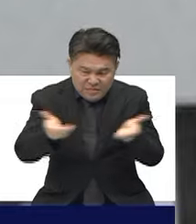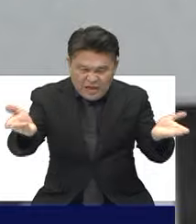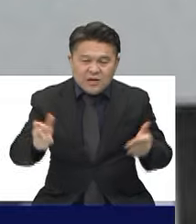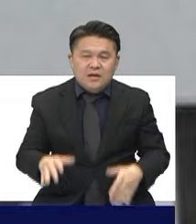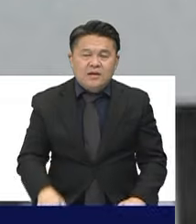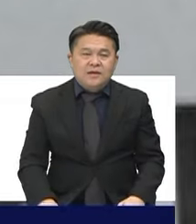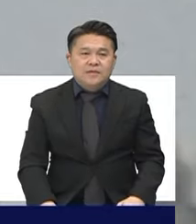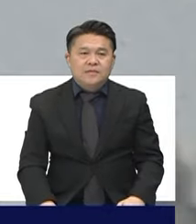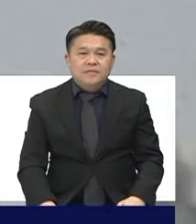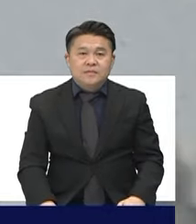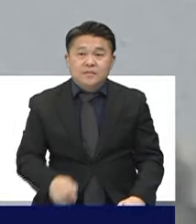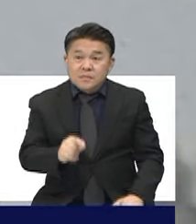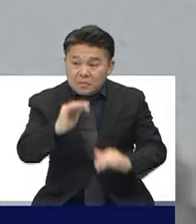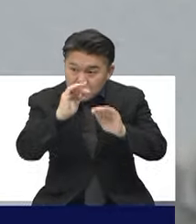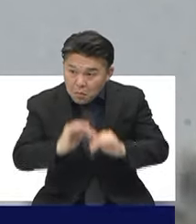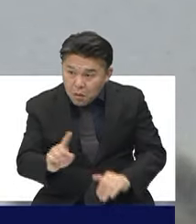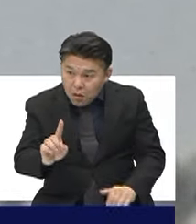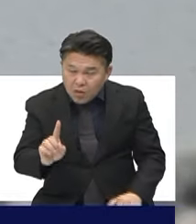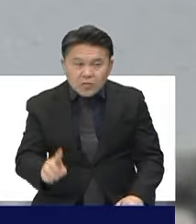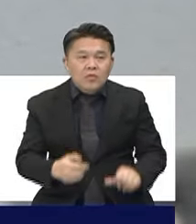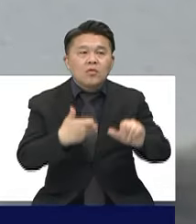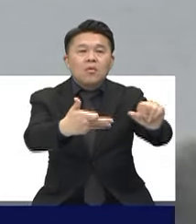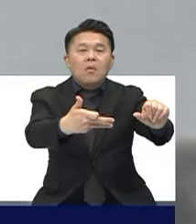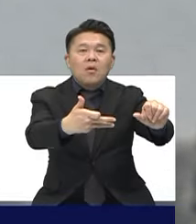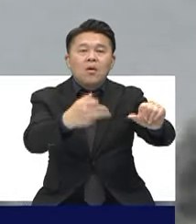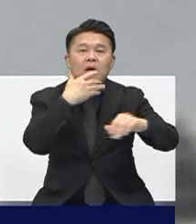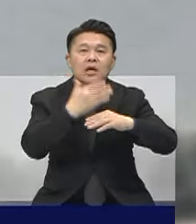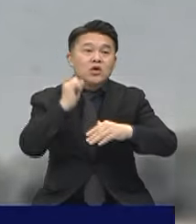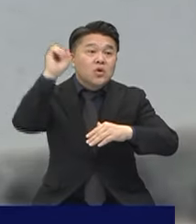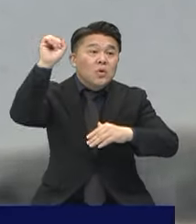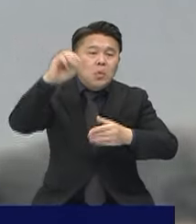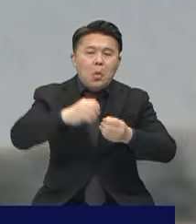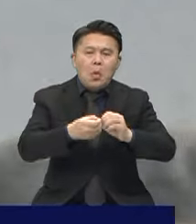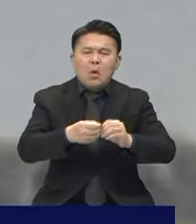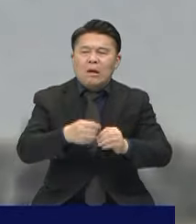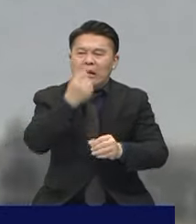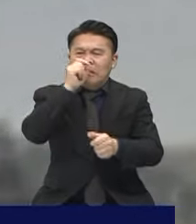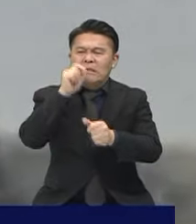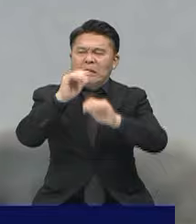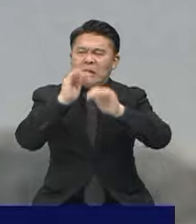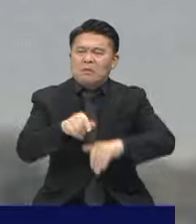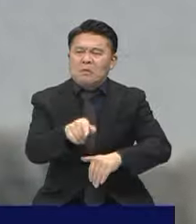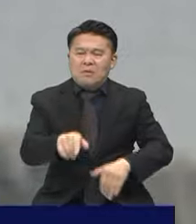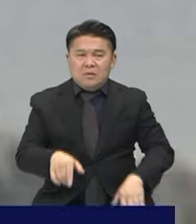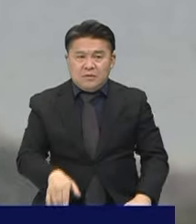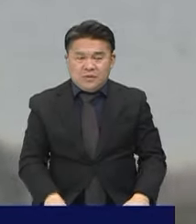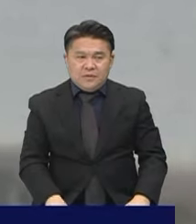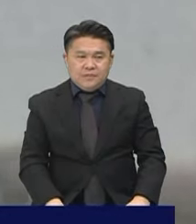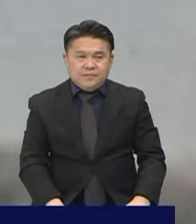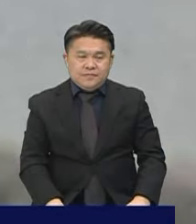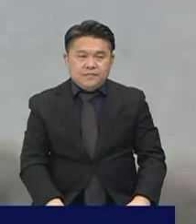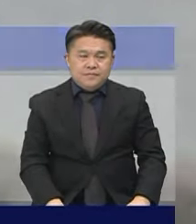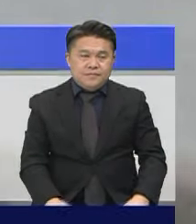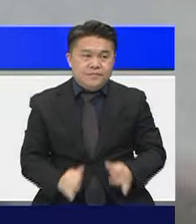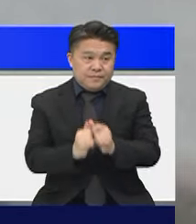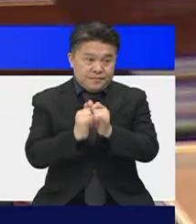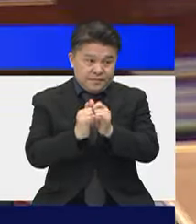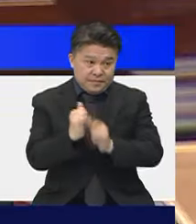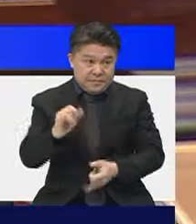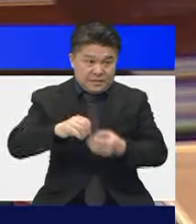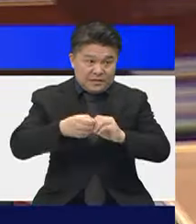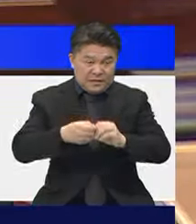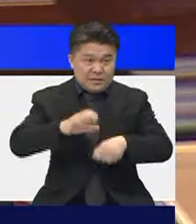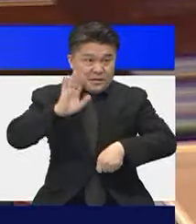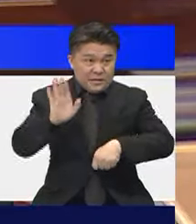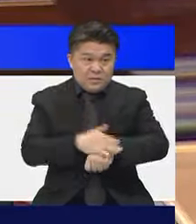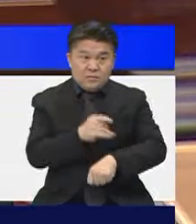논란을 일으켰습니다. 이 신문에는 5.18 민주화운동을 왜곡, 폄훼하는 주장이 담겼습니다. 역사를 왜곡하는